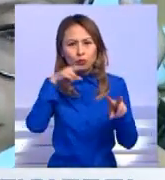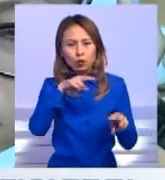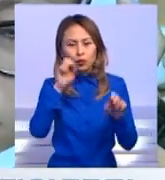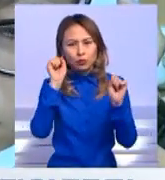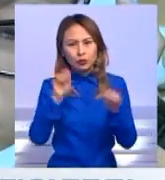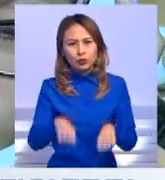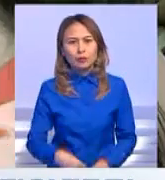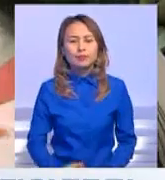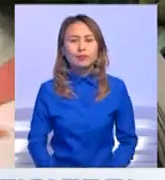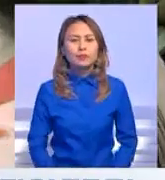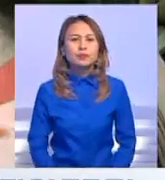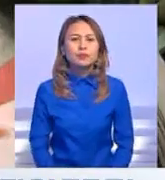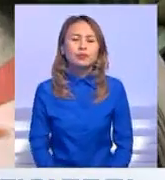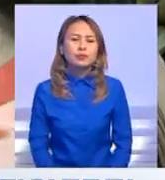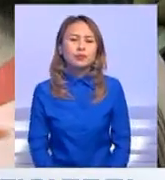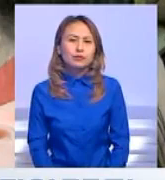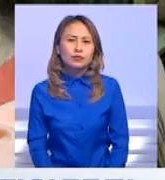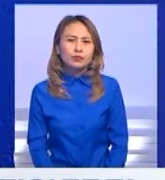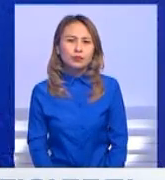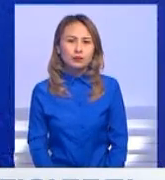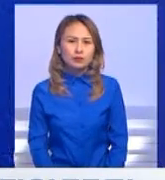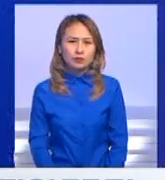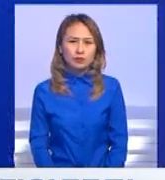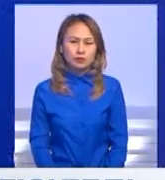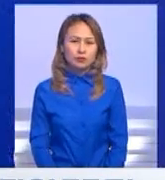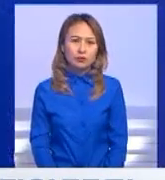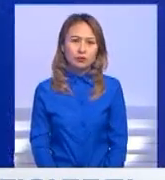қадағалап отыруға мүмкіндік алады.